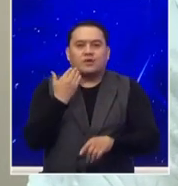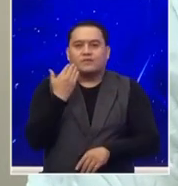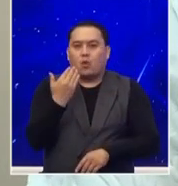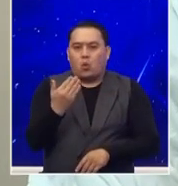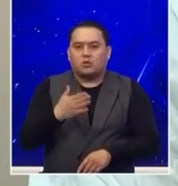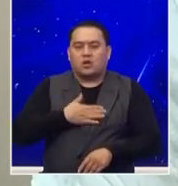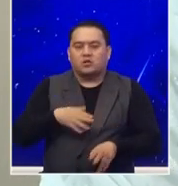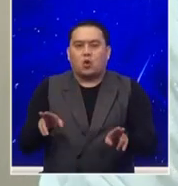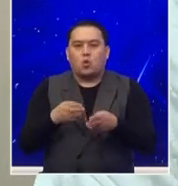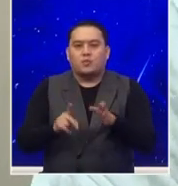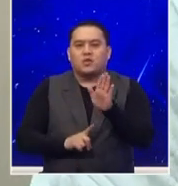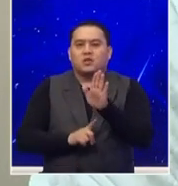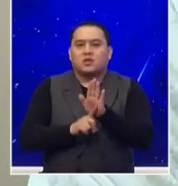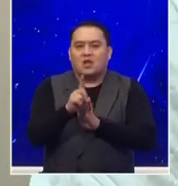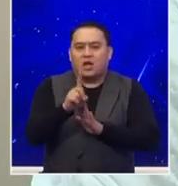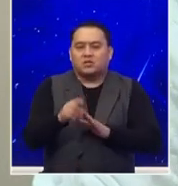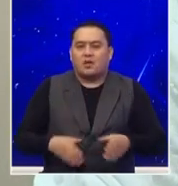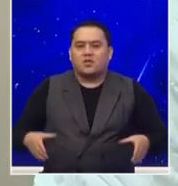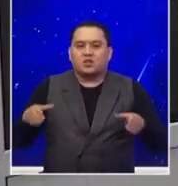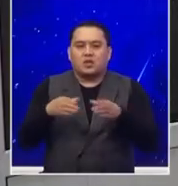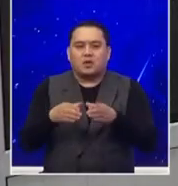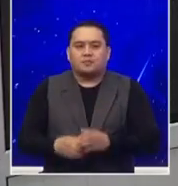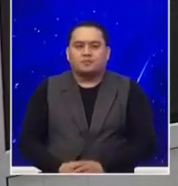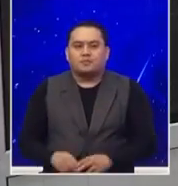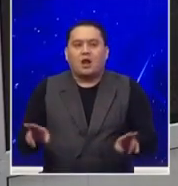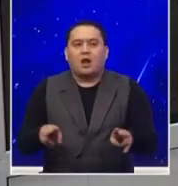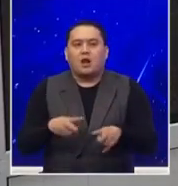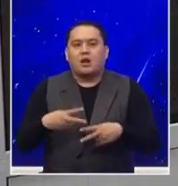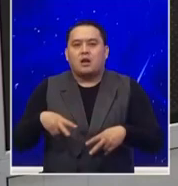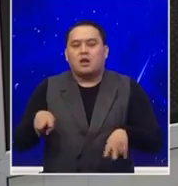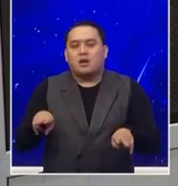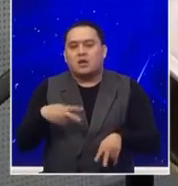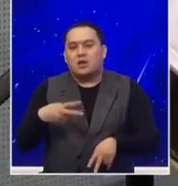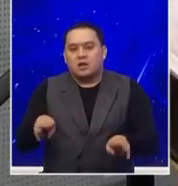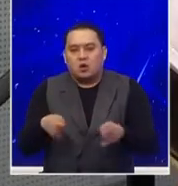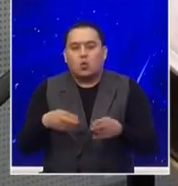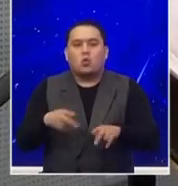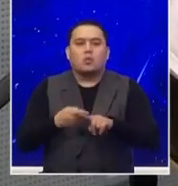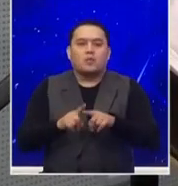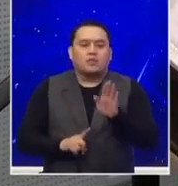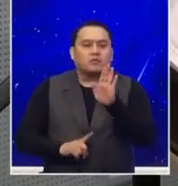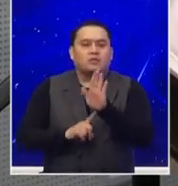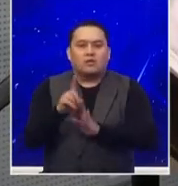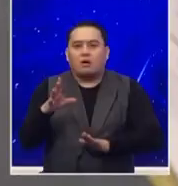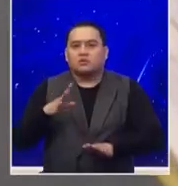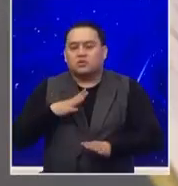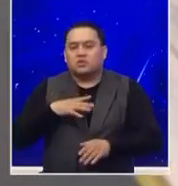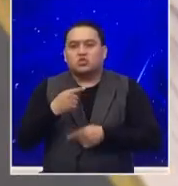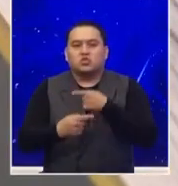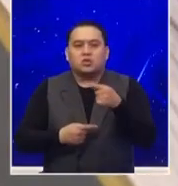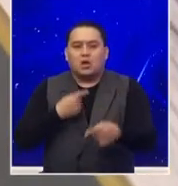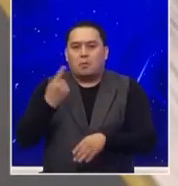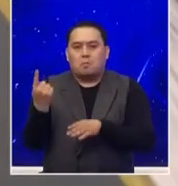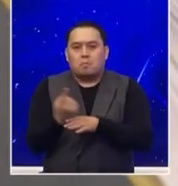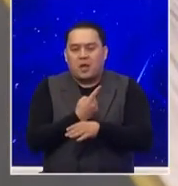Макатаева наш клуб решил начать работу объединения. Литературный клуб «Жанр» начал юбилейный год, как и планировали. Челлендж – это